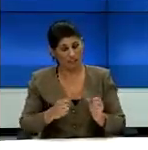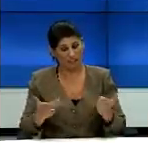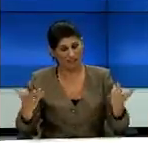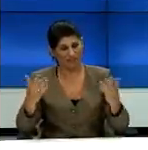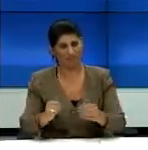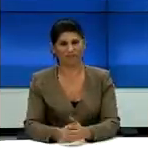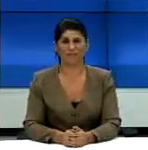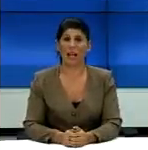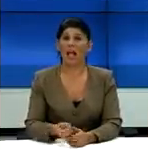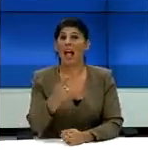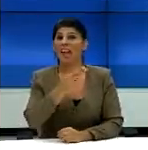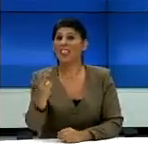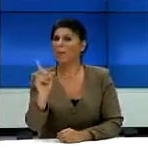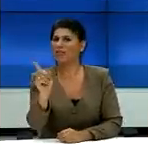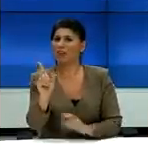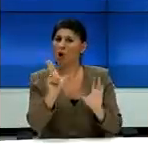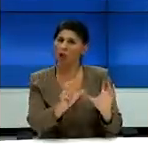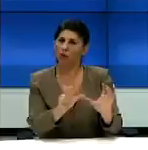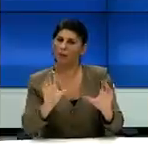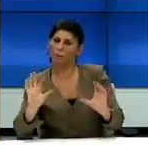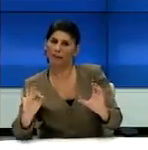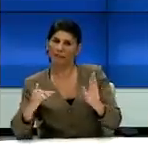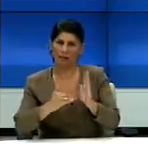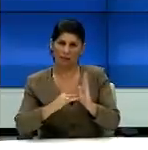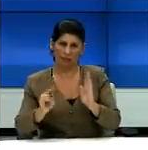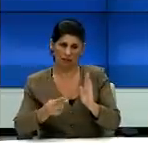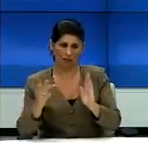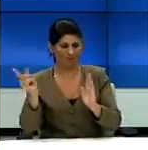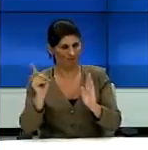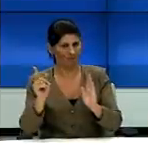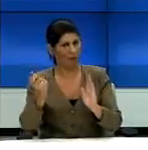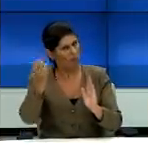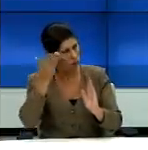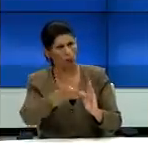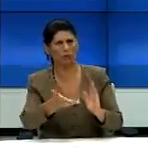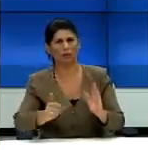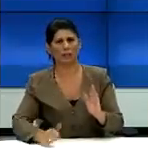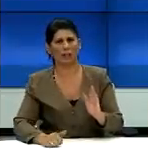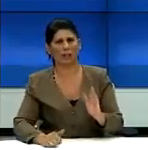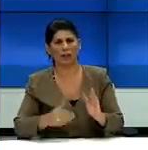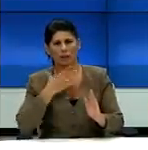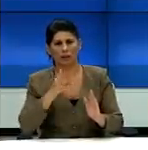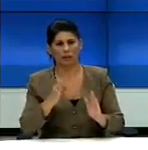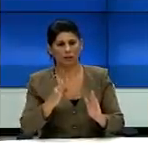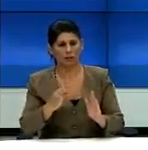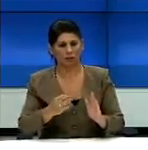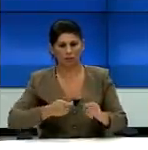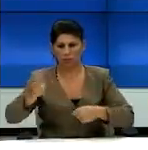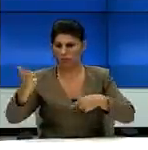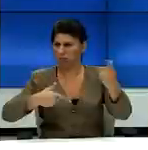Το θέμα λοιπόν δεν είναι τα 80 ή τα 50 χιλιάρικα που κόστισε, διότι η διασπάληση του δημόσιου χρήματος